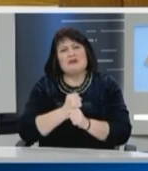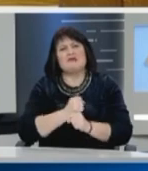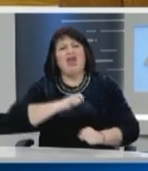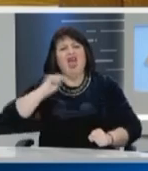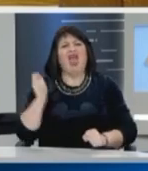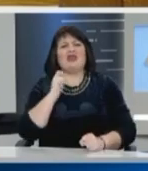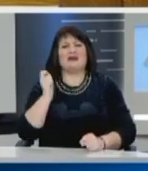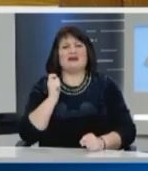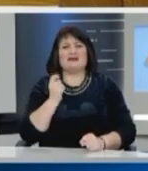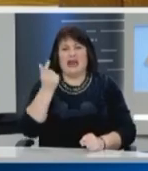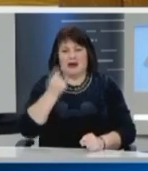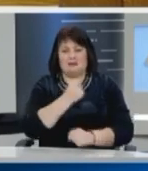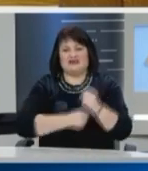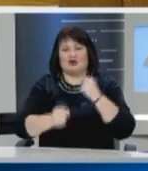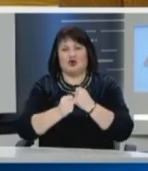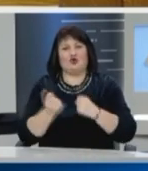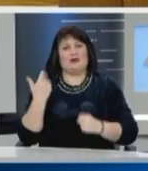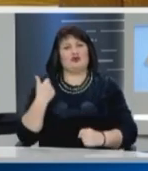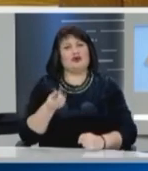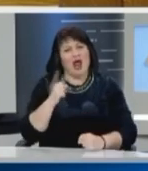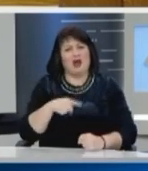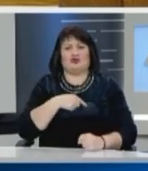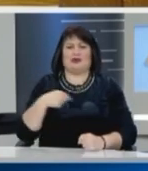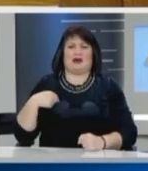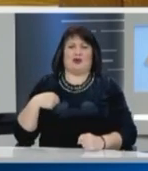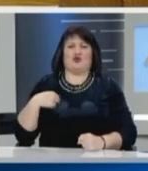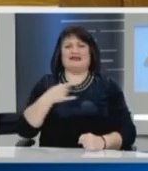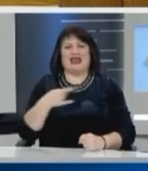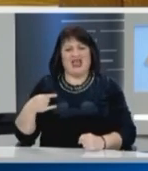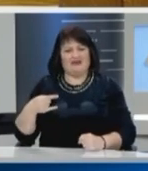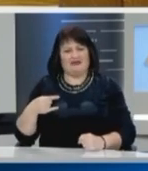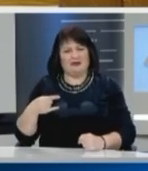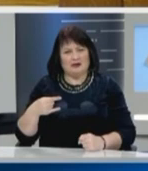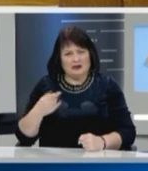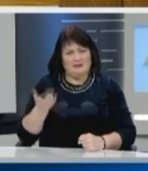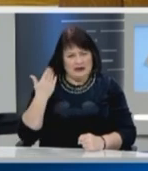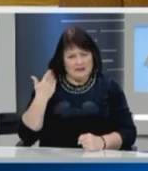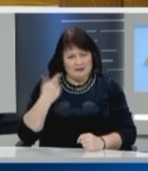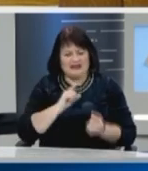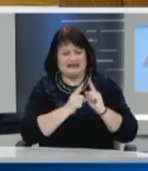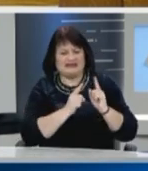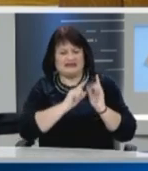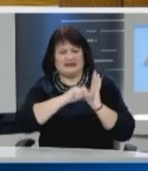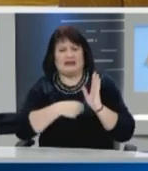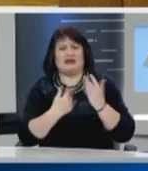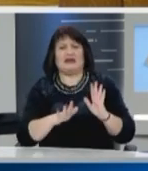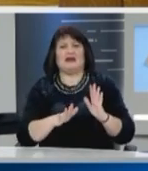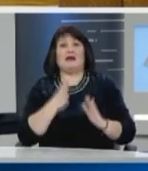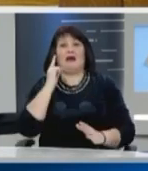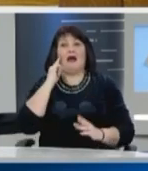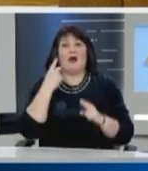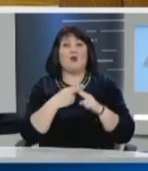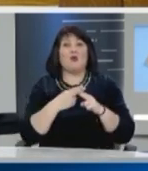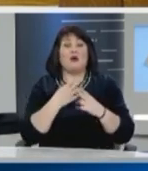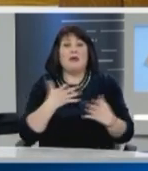δημιούργησε σχεδόν πριν από 1,5 χρόνο, όπως όλοι ξέρετε, μια συνθήκη που αποτελούσε μια μεγάλη